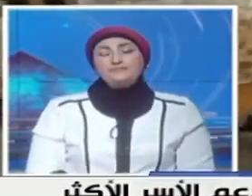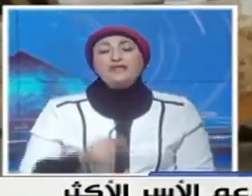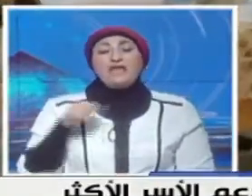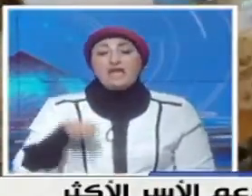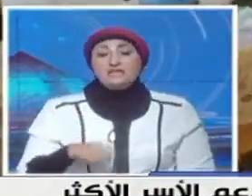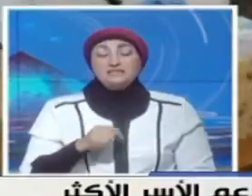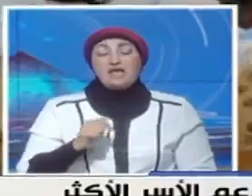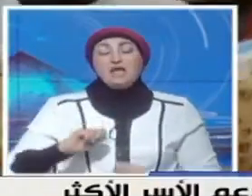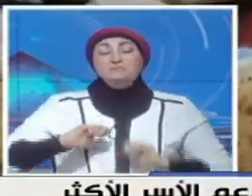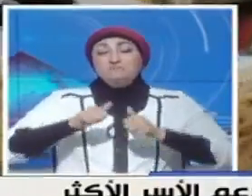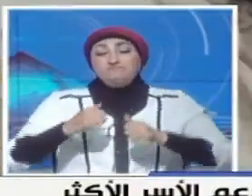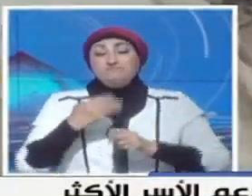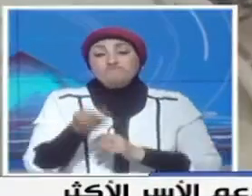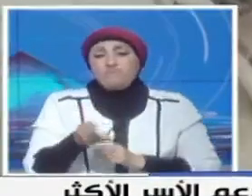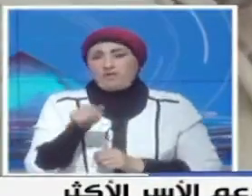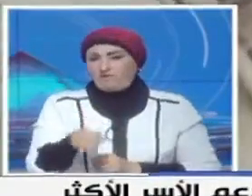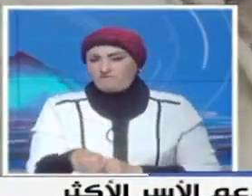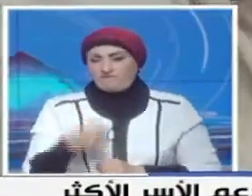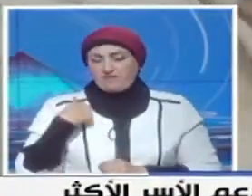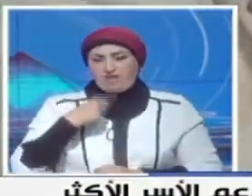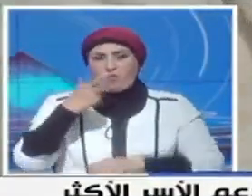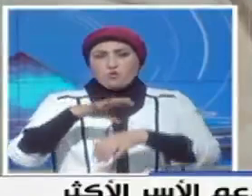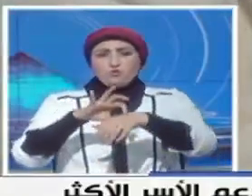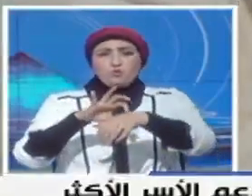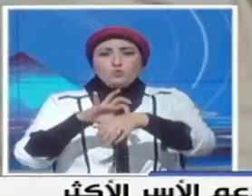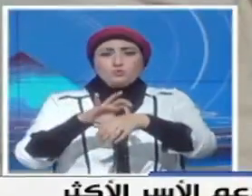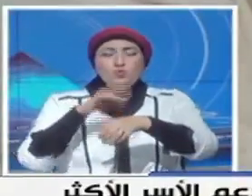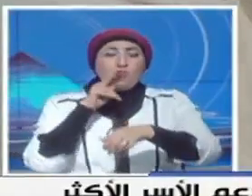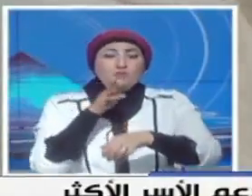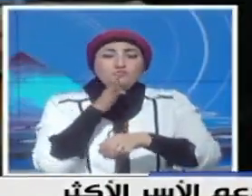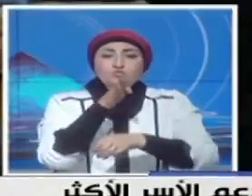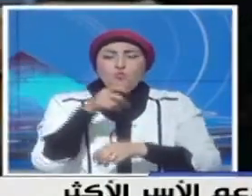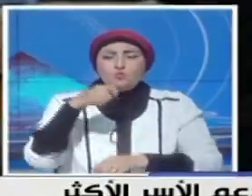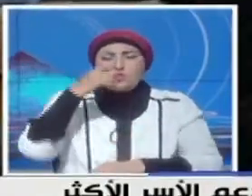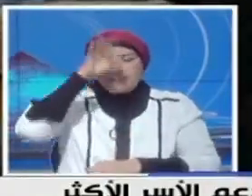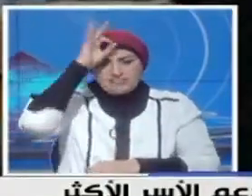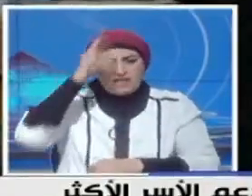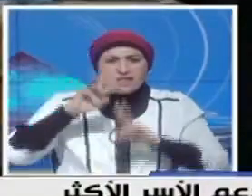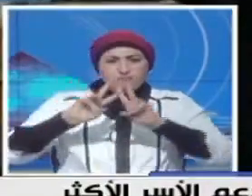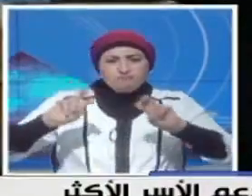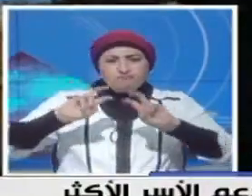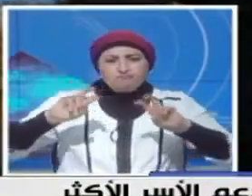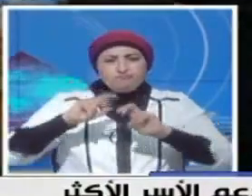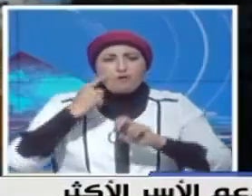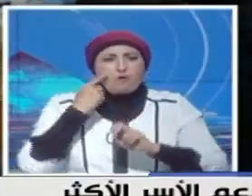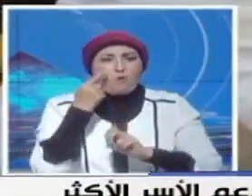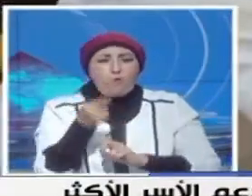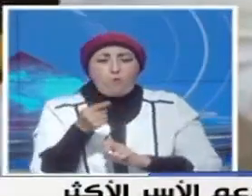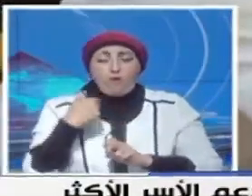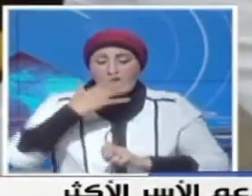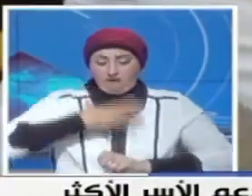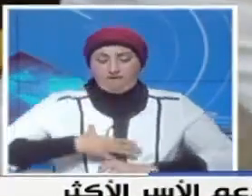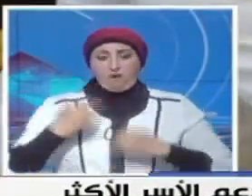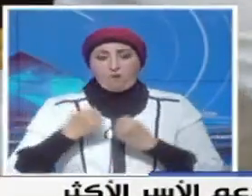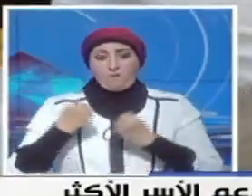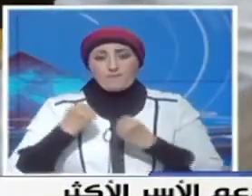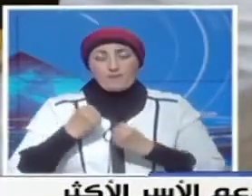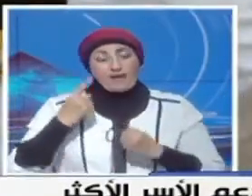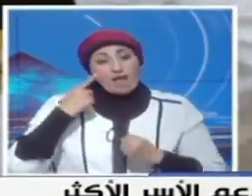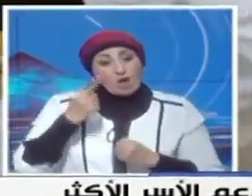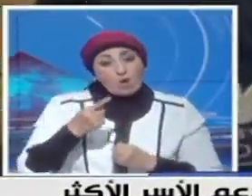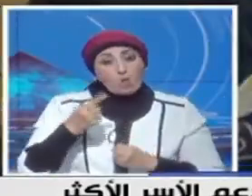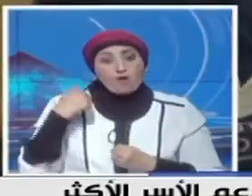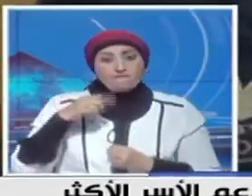تضمنت المبادرة قوافل طبية من قطاع الخدمات الطبية بوزارة الداخلية شملت مختلف التخصصات. قام أطباؤها